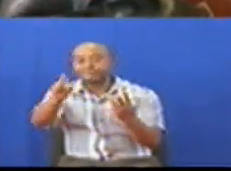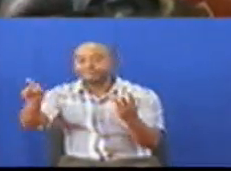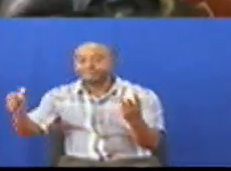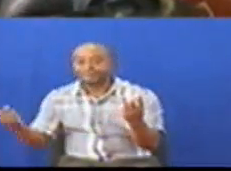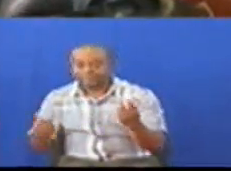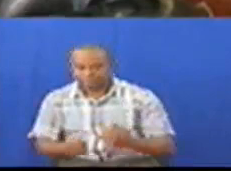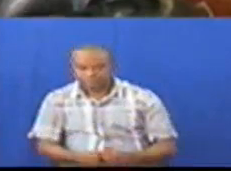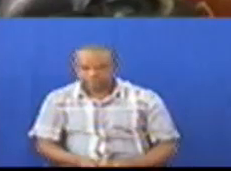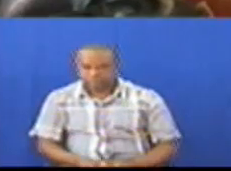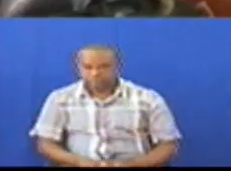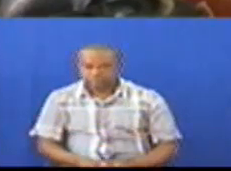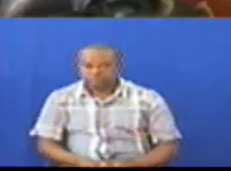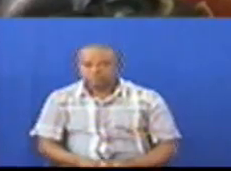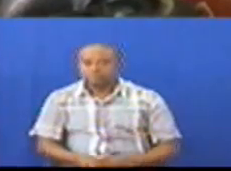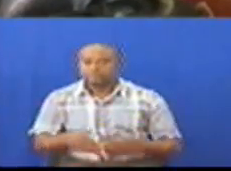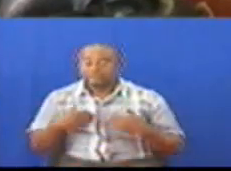ndani. Tutaanza na